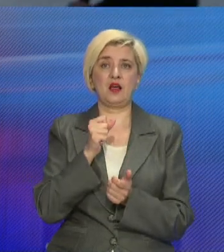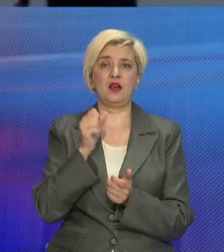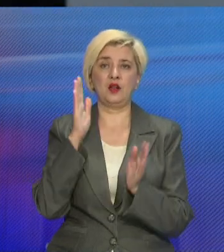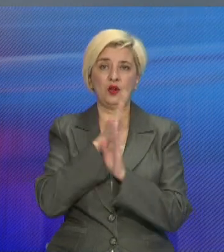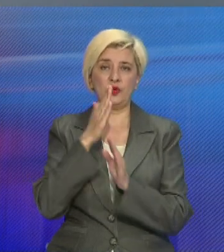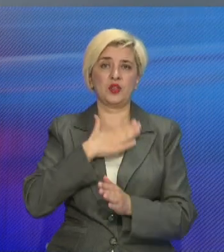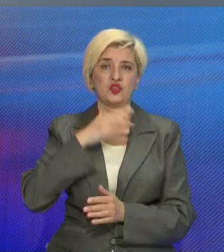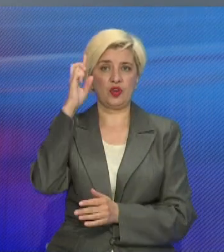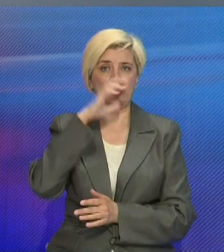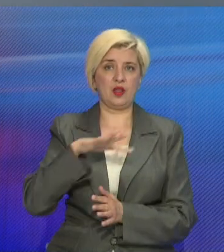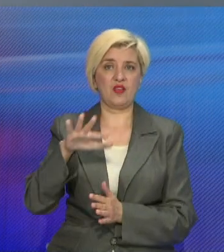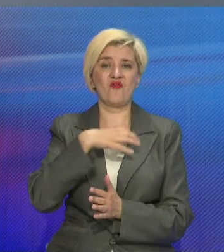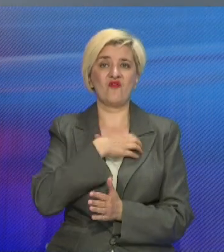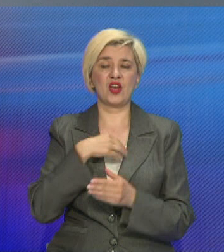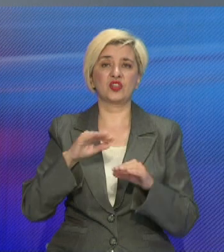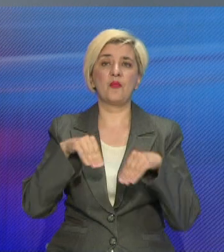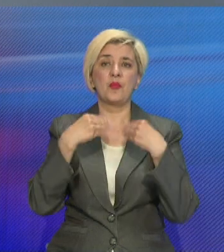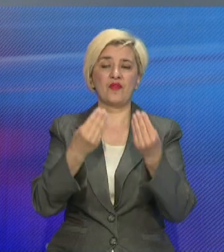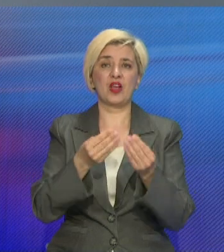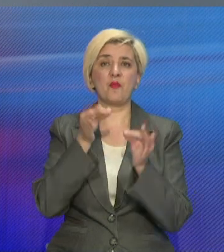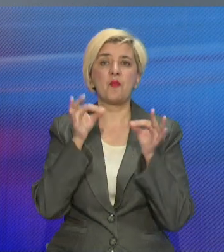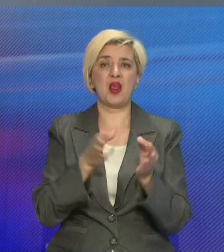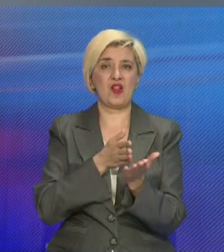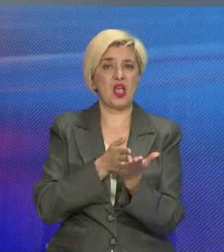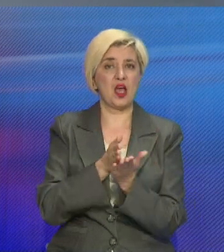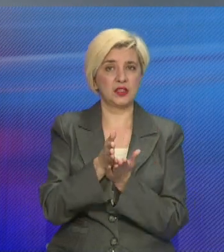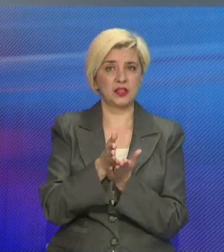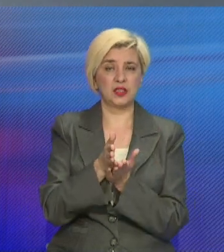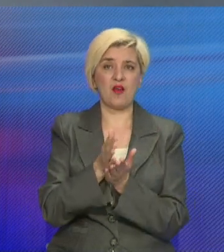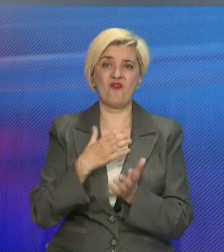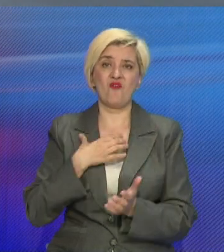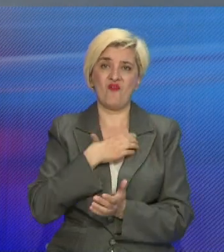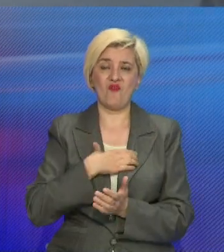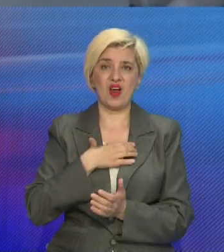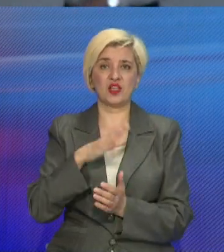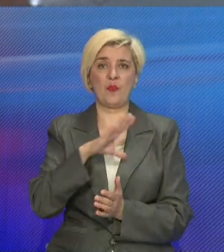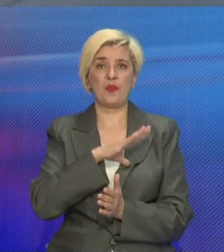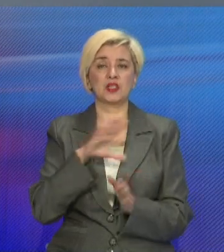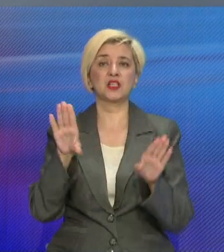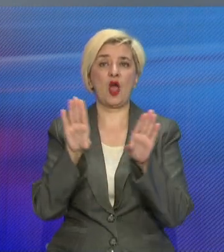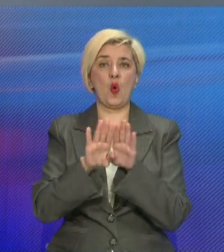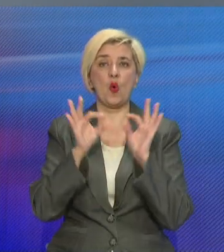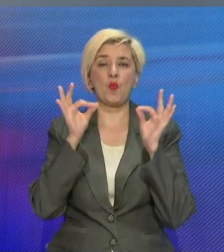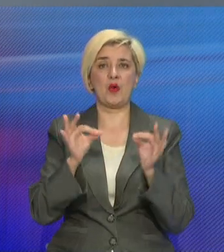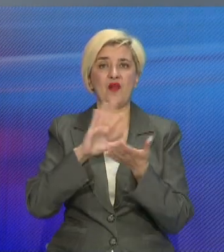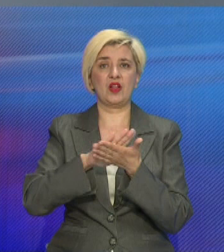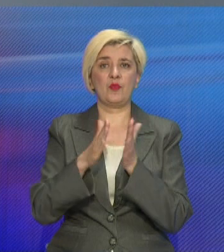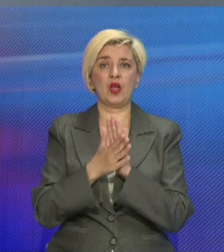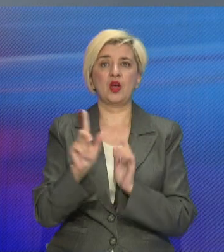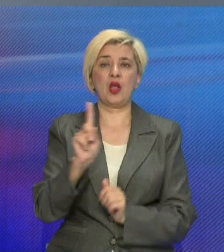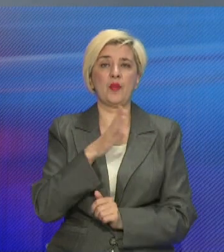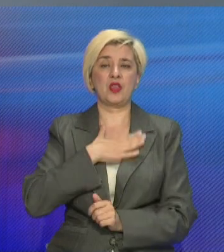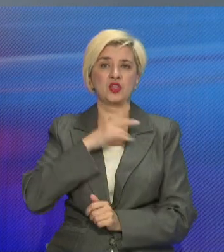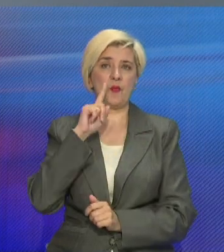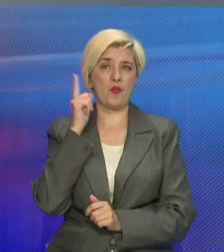важно прививать правильные ориентиры, вельми важно быть с такой правильной позицией, как наша молодь